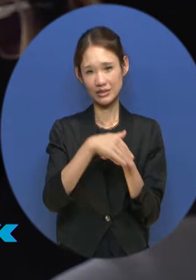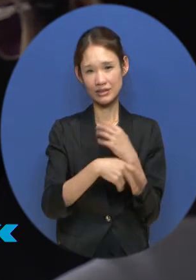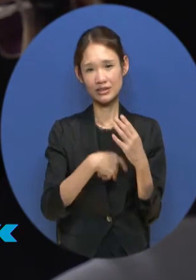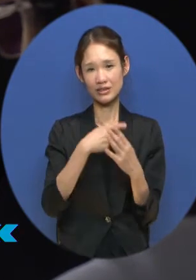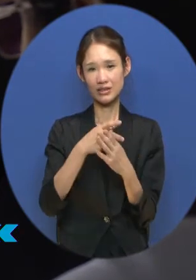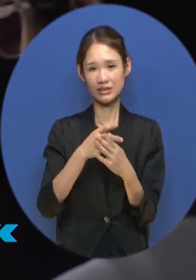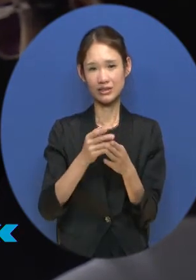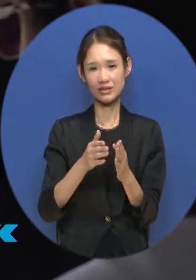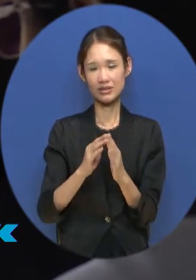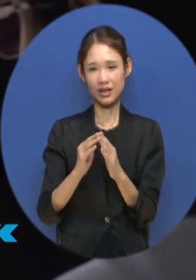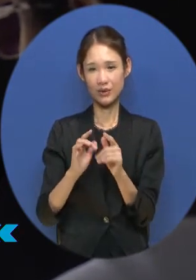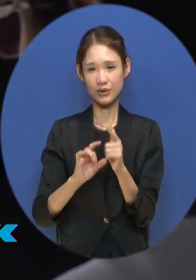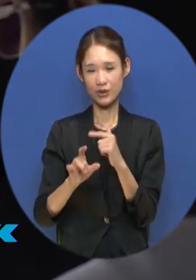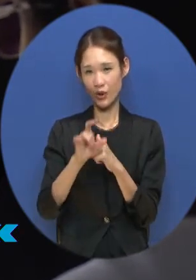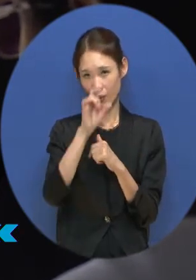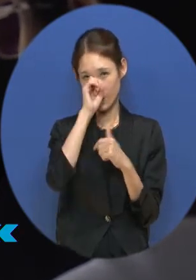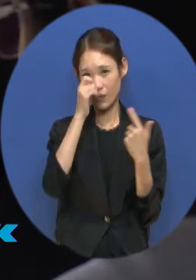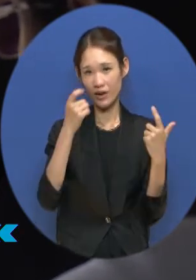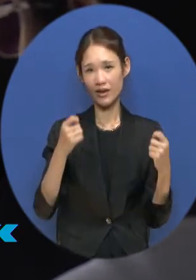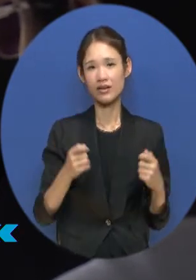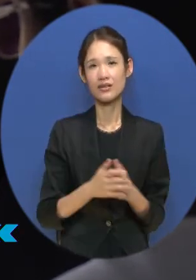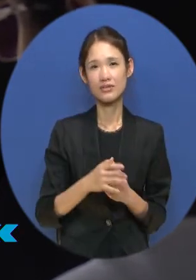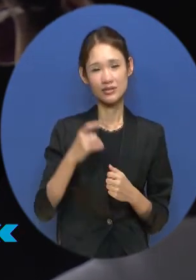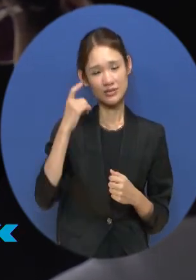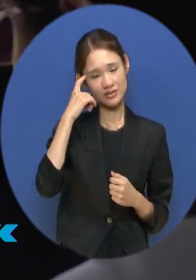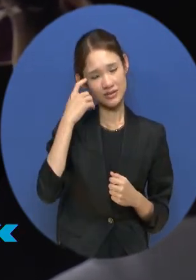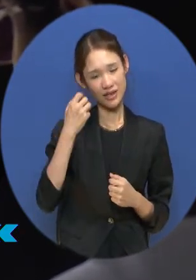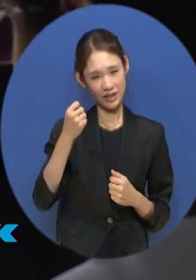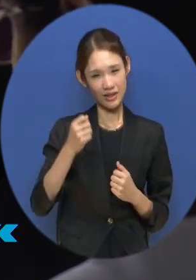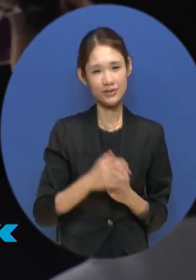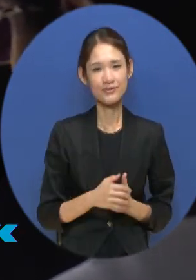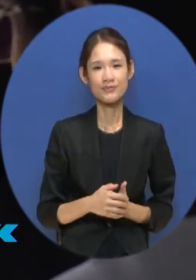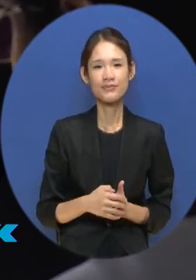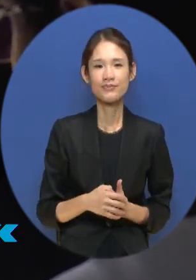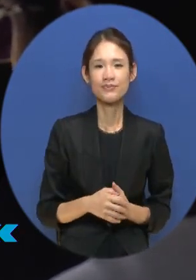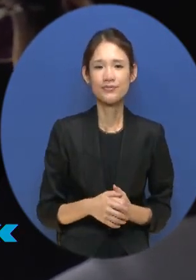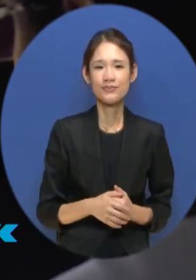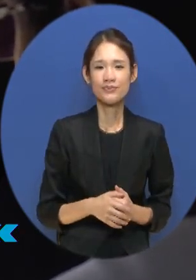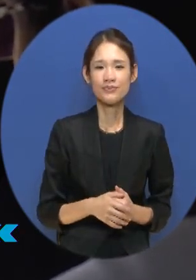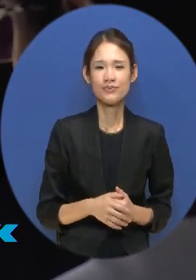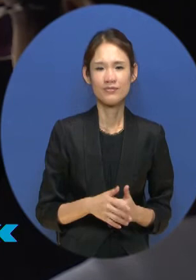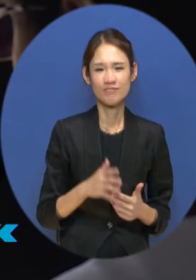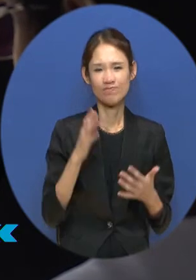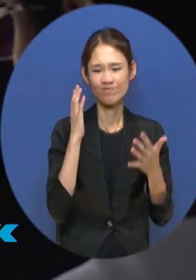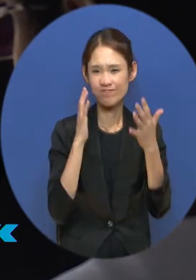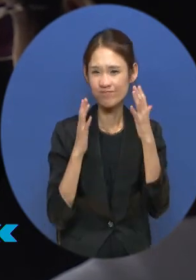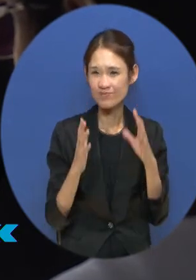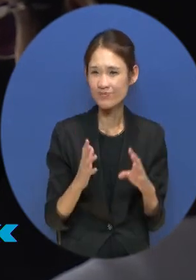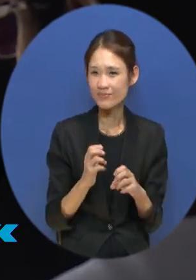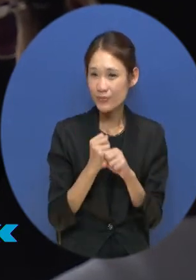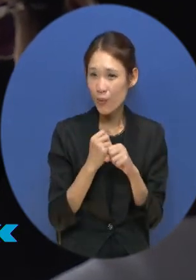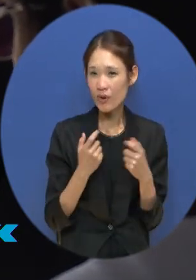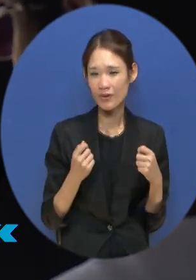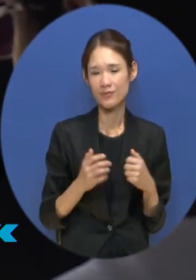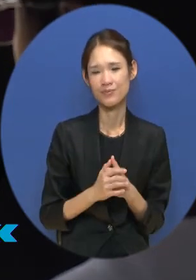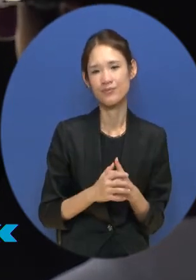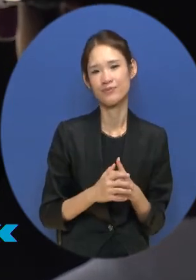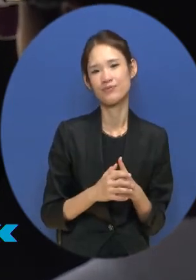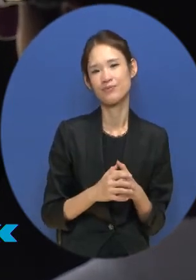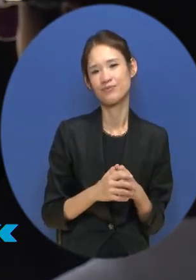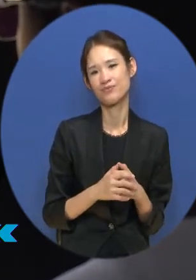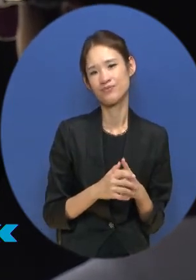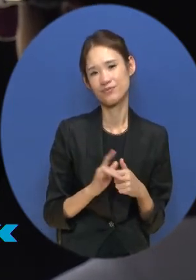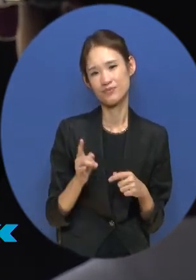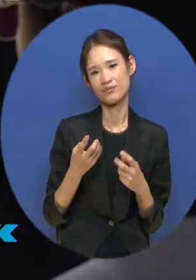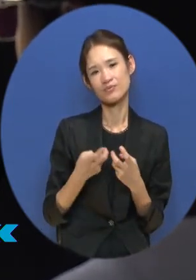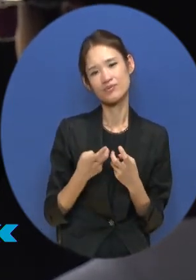시스템이 설치되는 게 바람직할 것 같다. 저는 일단 그렇게 생각해요. 그래서 굉장히 이게 복합적이기 때문에 일단은